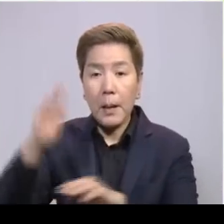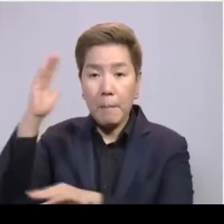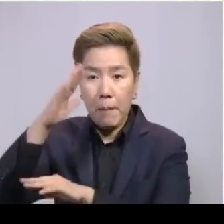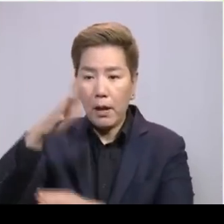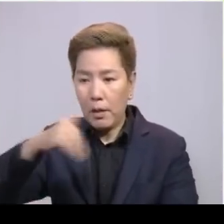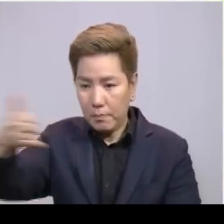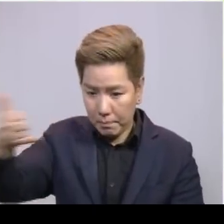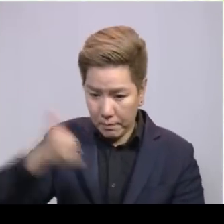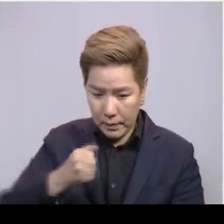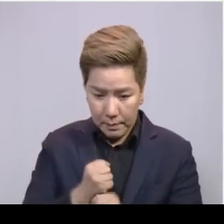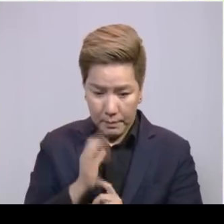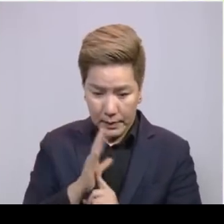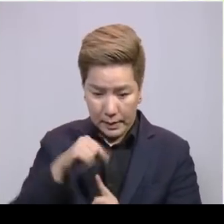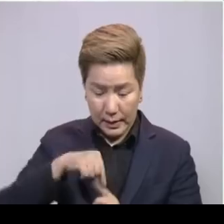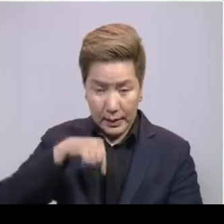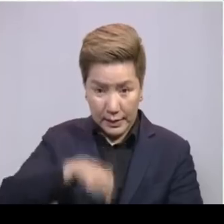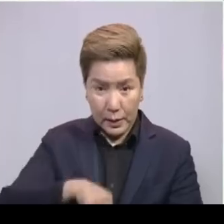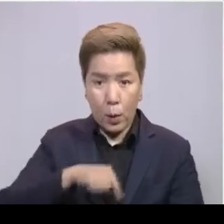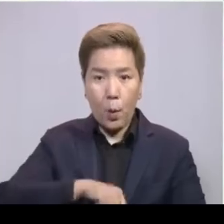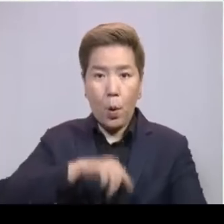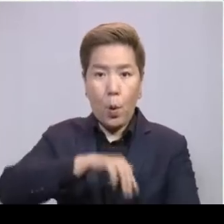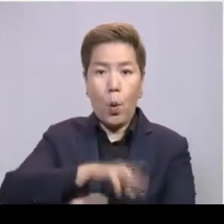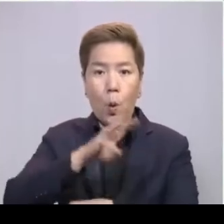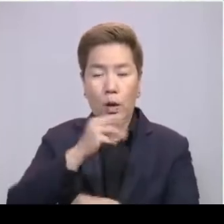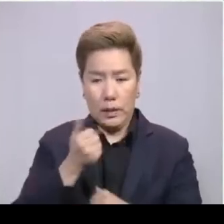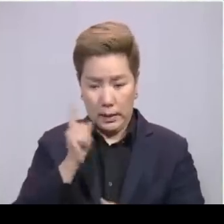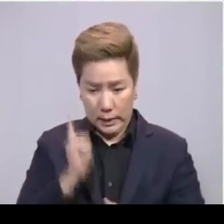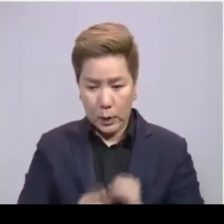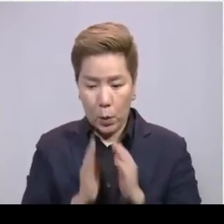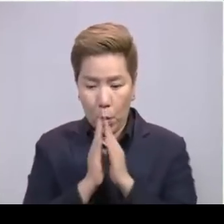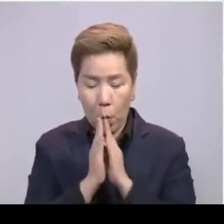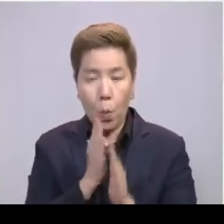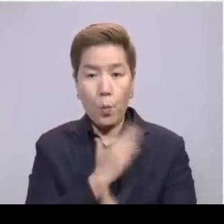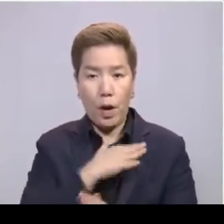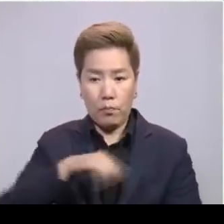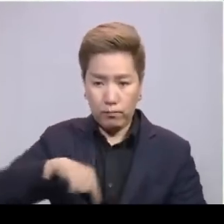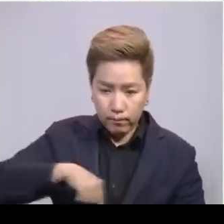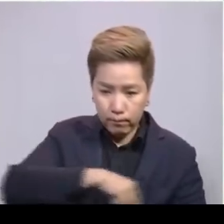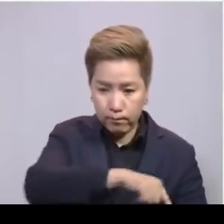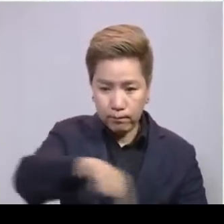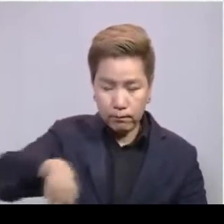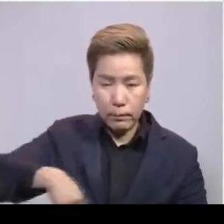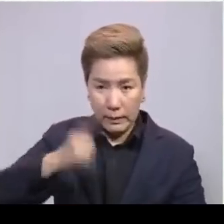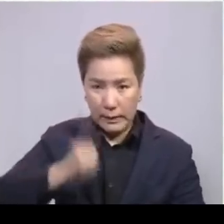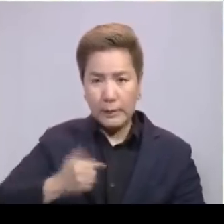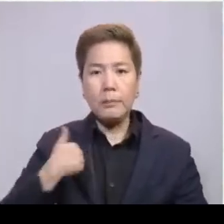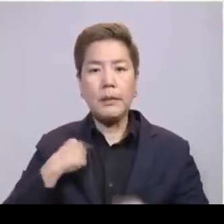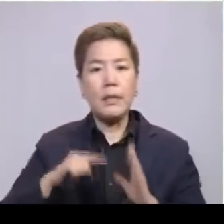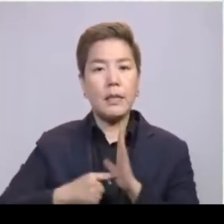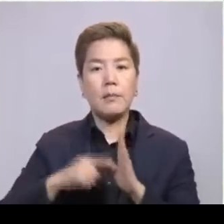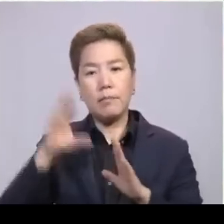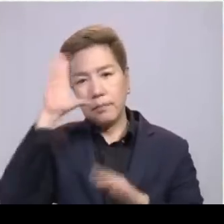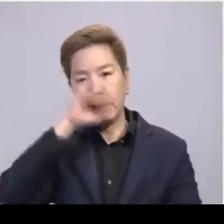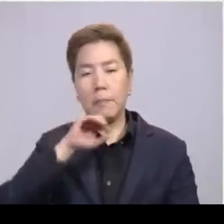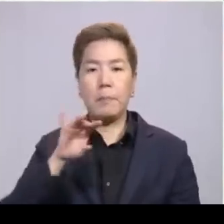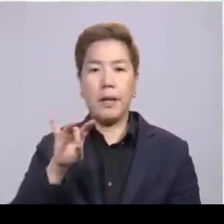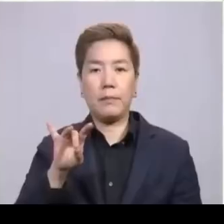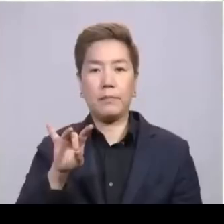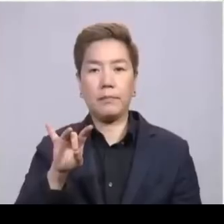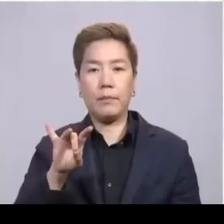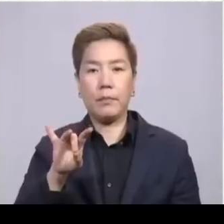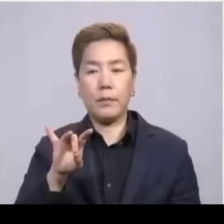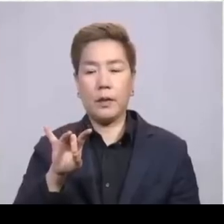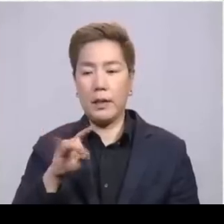มาร่วม bnk 18:00นแต่ความจริงท่านเจ้าอาวาสบอกว่าที่วัดจะมีการเวียนเรียนจริงเวลา 2ทุ่มการ